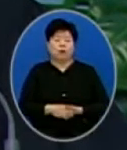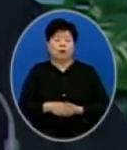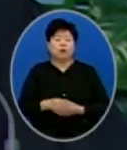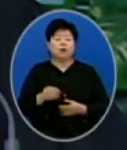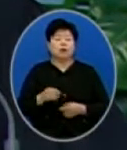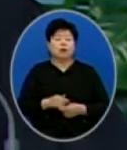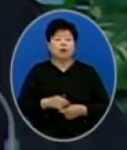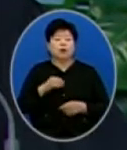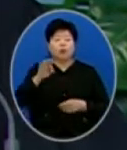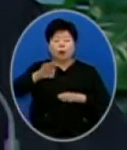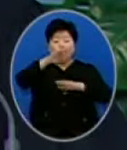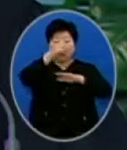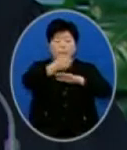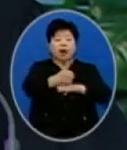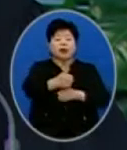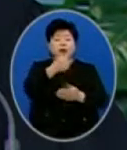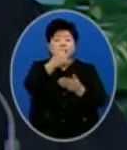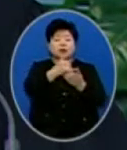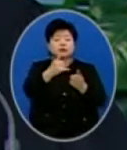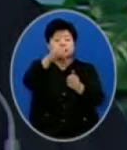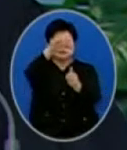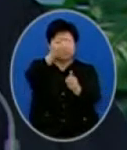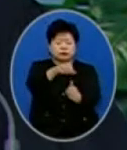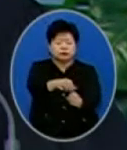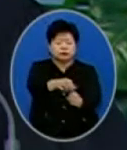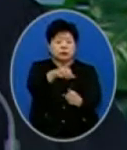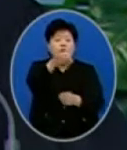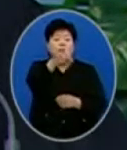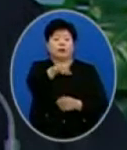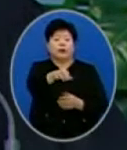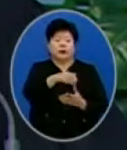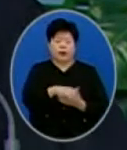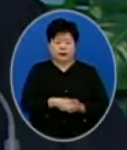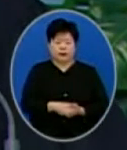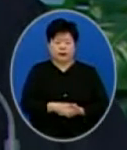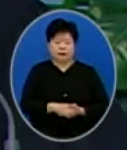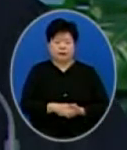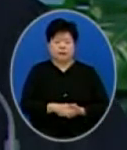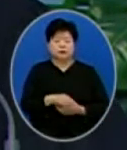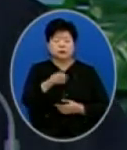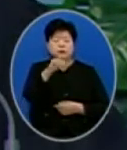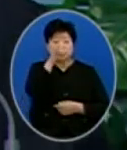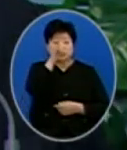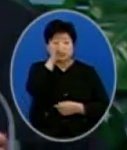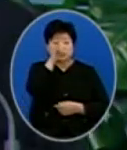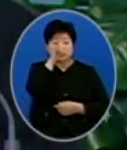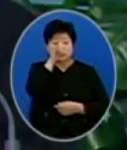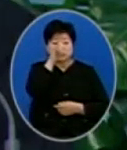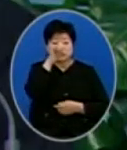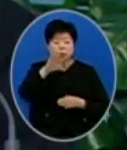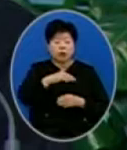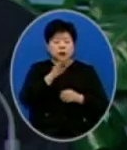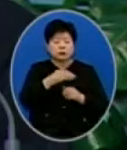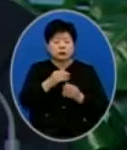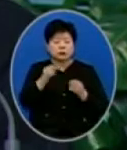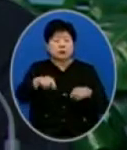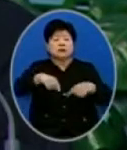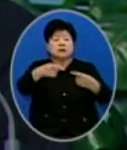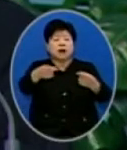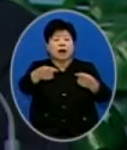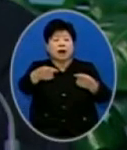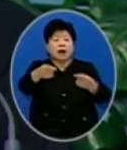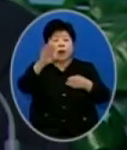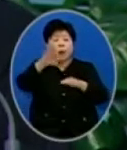궁정과목 즉 왕의 죄수를 감으는 감옥이었어요 거기 있는 왕한테 잘못한 사람이 들어가는